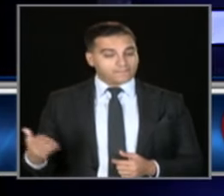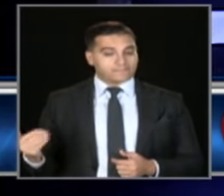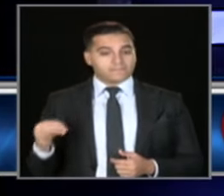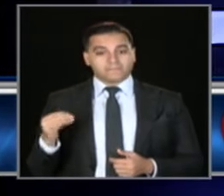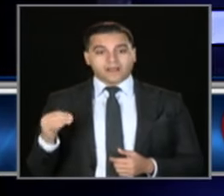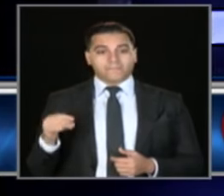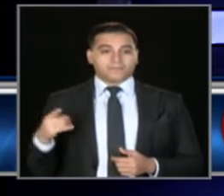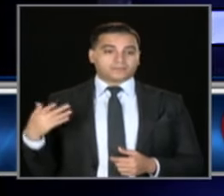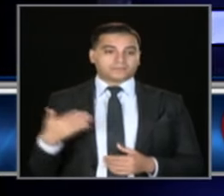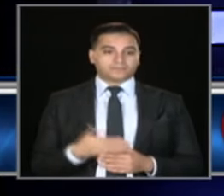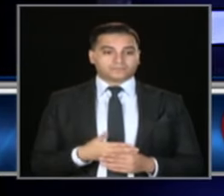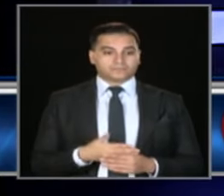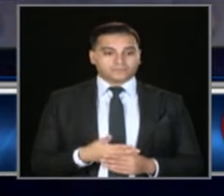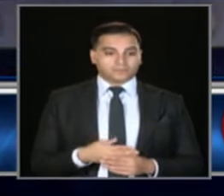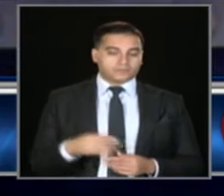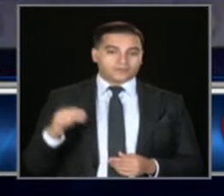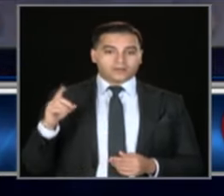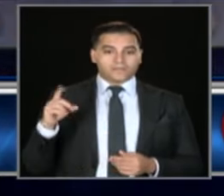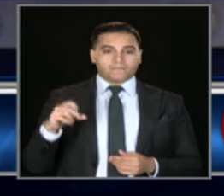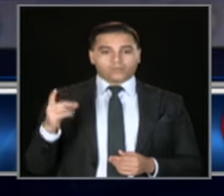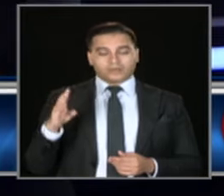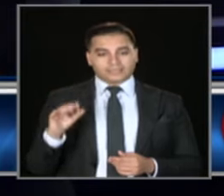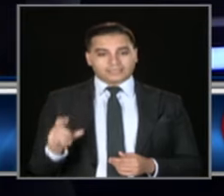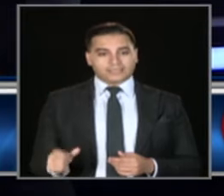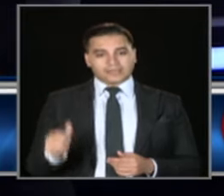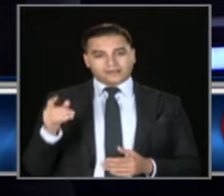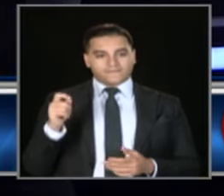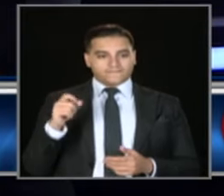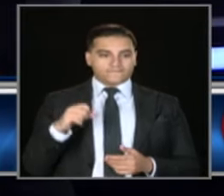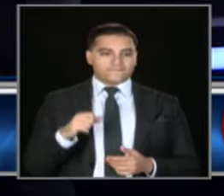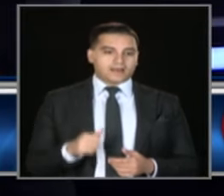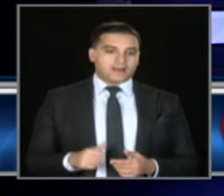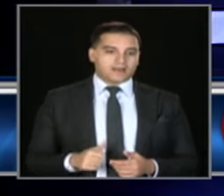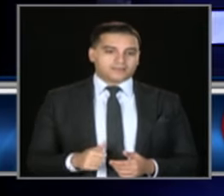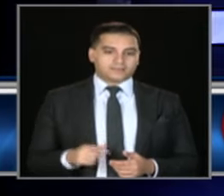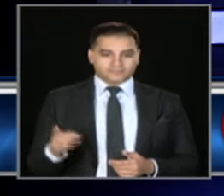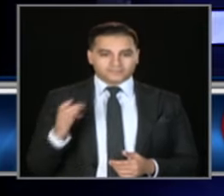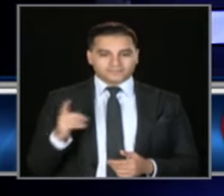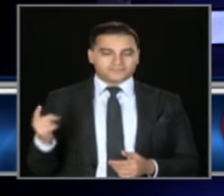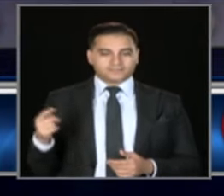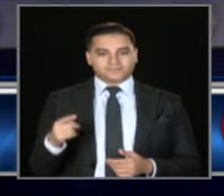محمد عبد الحفيظ، إجابتك؟ بوركينا فاسو. إجابة مين؟ إجابة محمد مرسي. إجابة مرسي.